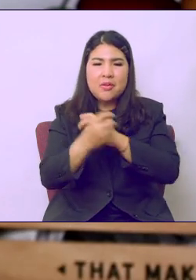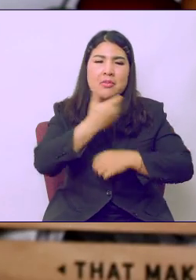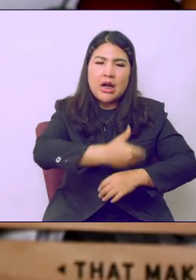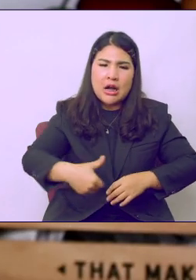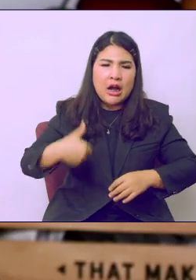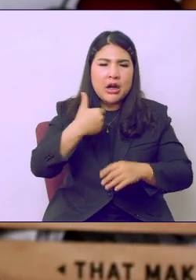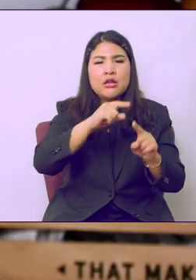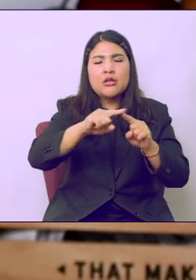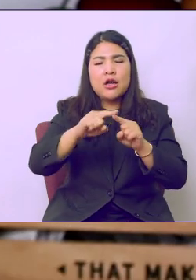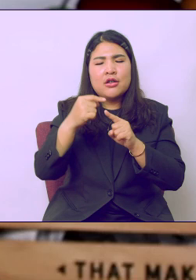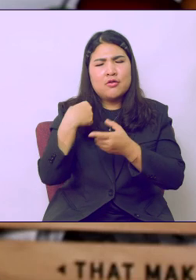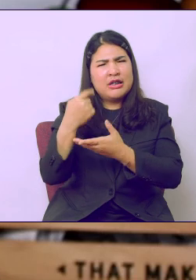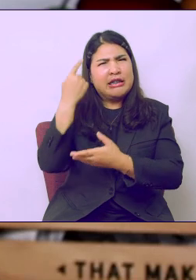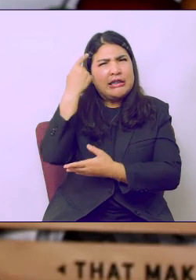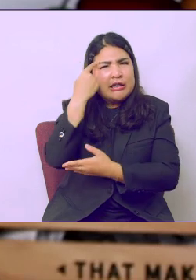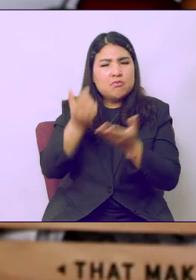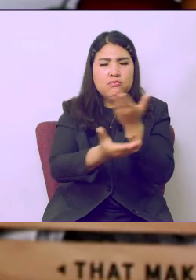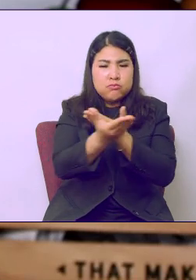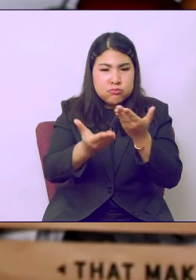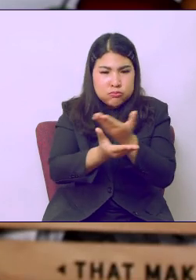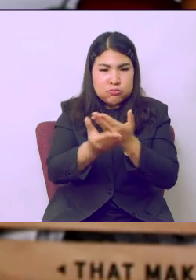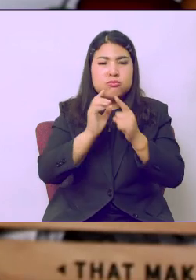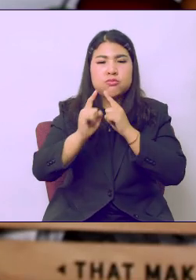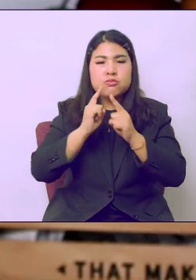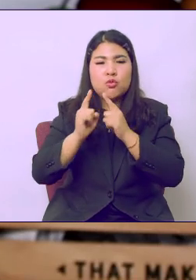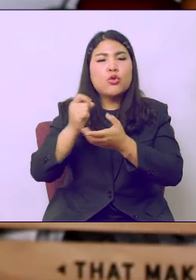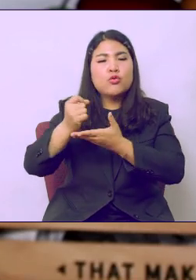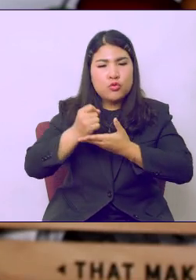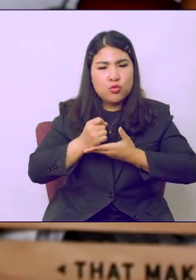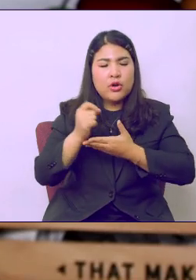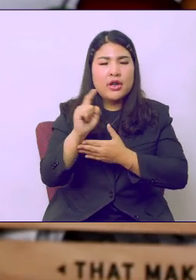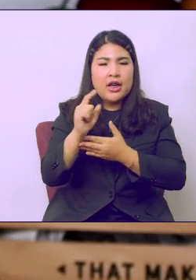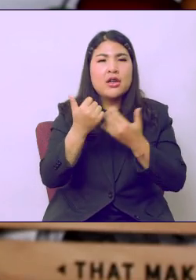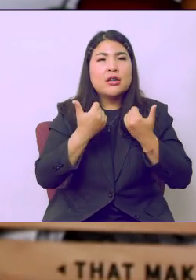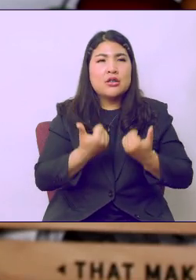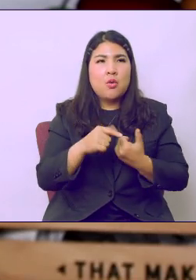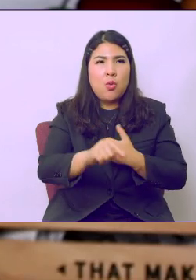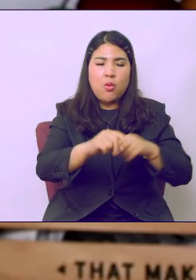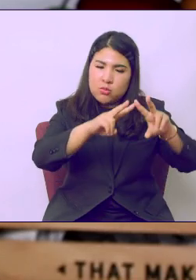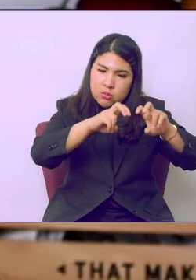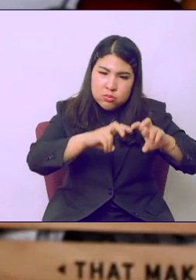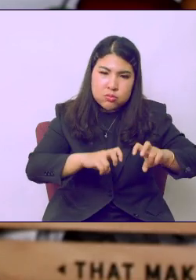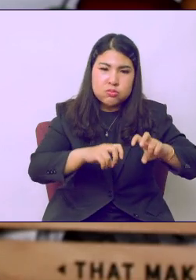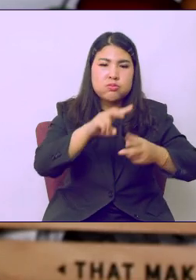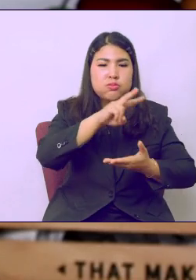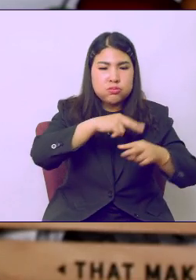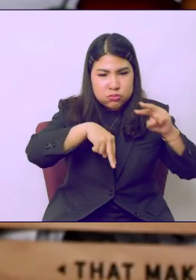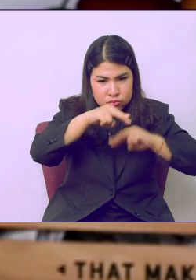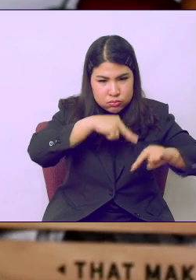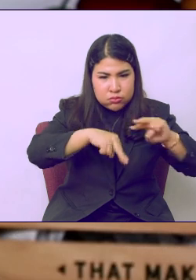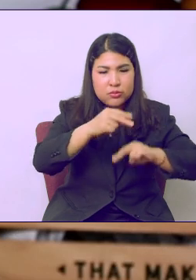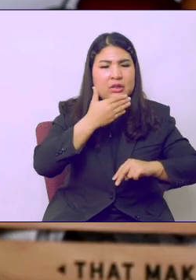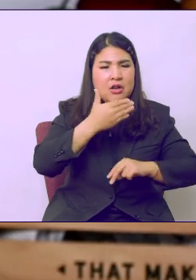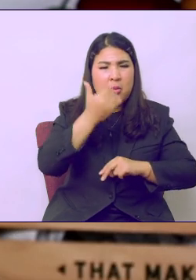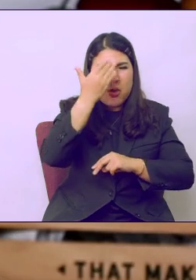ครับคุยกันว่าเอ๊ะจะช่วยเรื่องนี้ยังไงดีนะครับก็ตอนนี้กำลังกำลังตั้งแต่มาเจอที่เนี่ยก็หาข้อมูลกันตลอดเพราะเราเจอเจออันนี้เรา